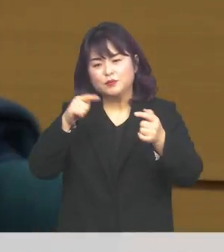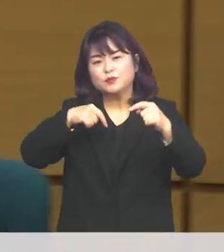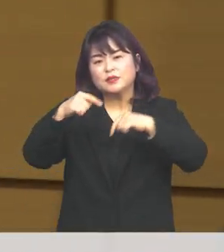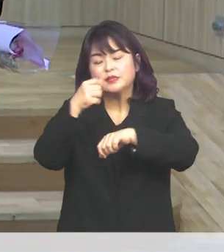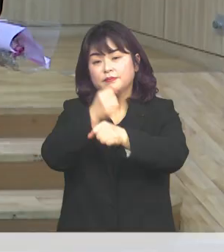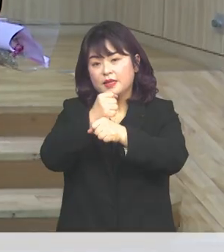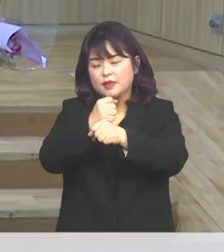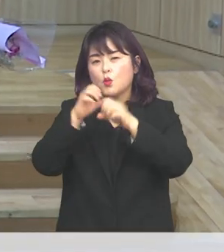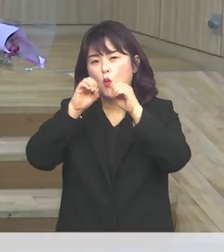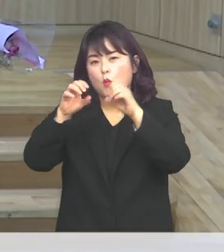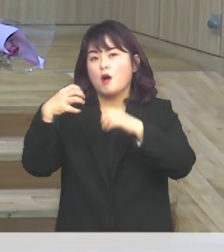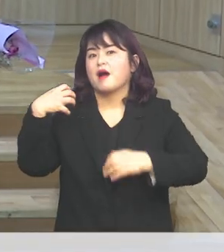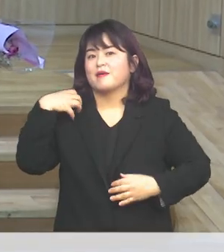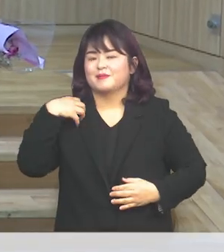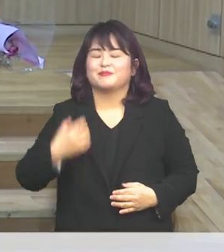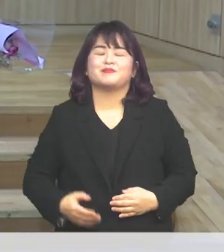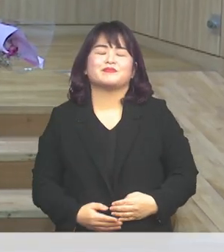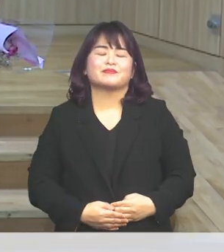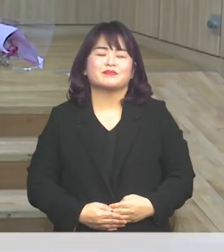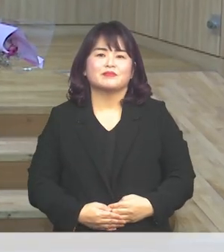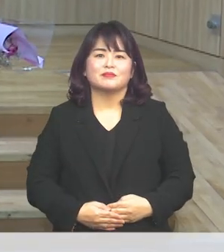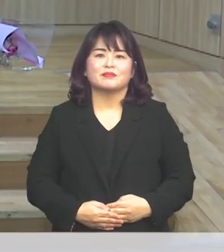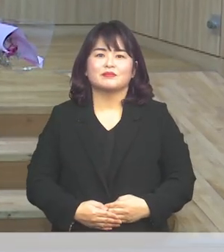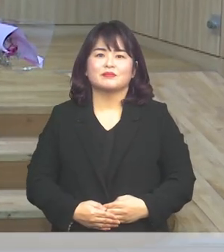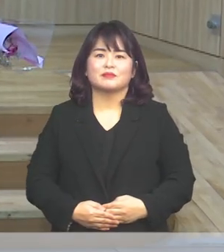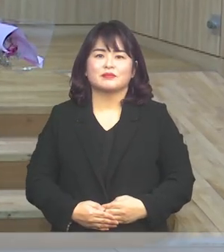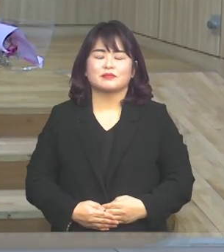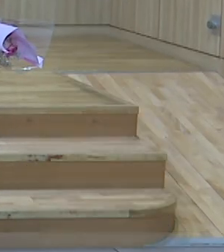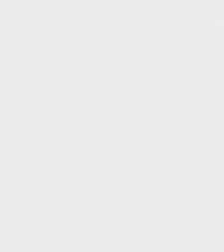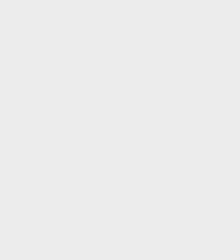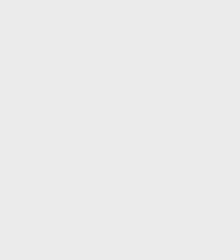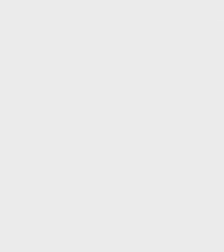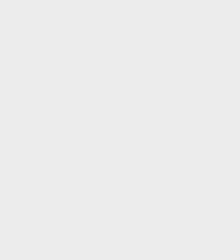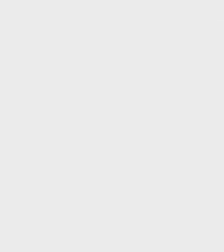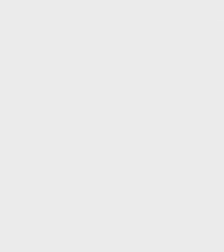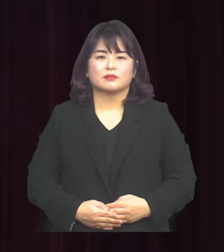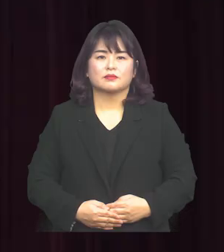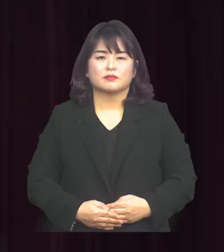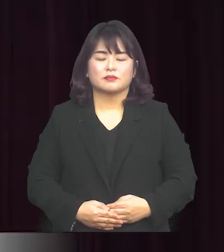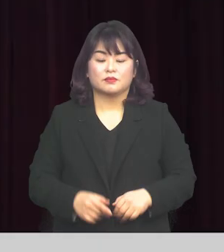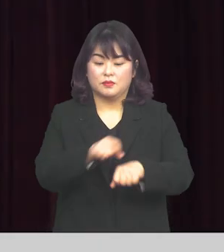발굴하고 정책을 홍보하는 활동을 펼칩니다.